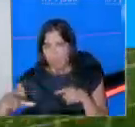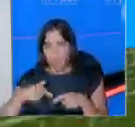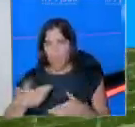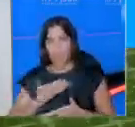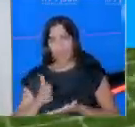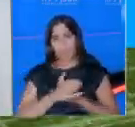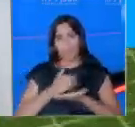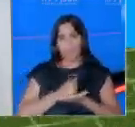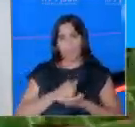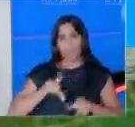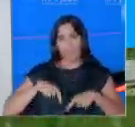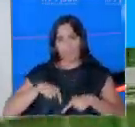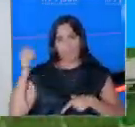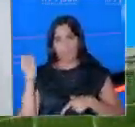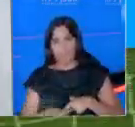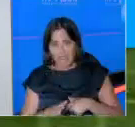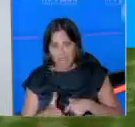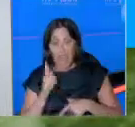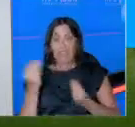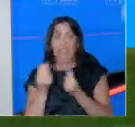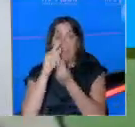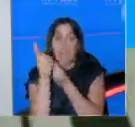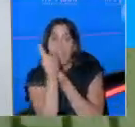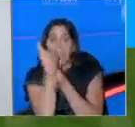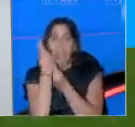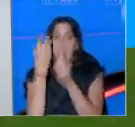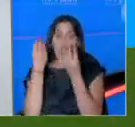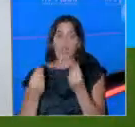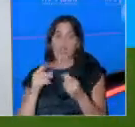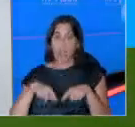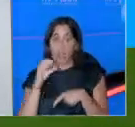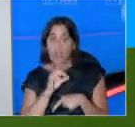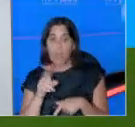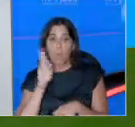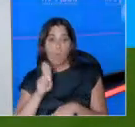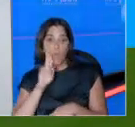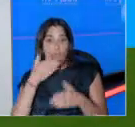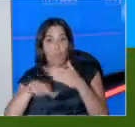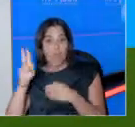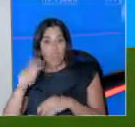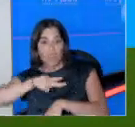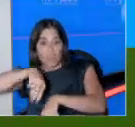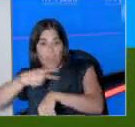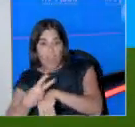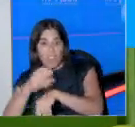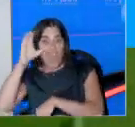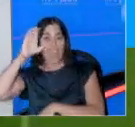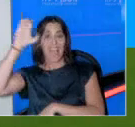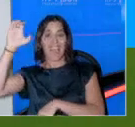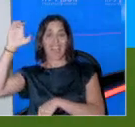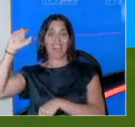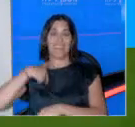מינימום והחיים שלו בזבל. הדבר הטוב היחיד בחייו הוא שביום שישי הוא הולך לשעתיים לאצטדיון וצופה